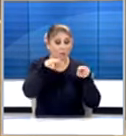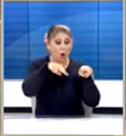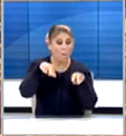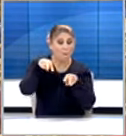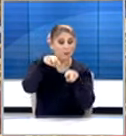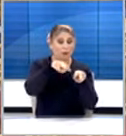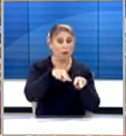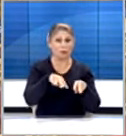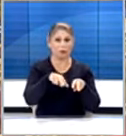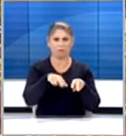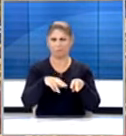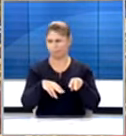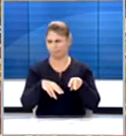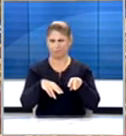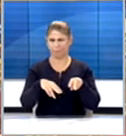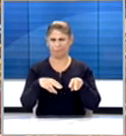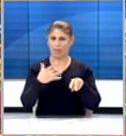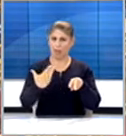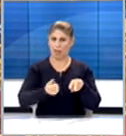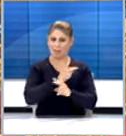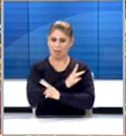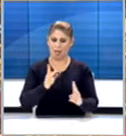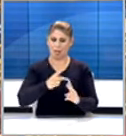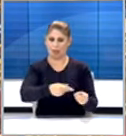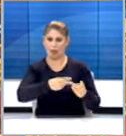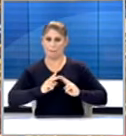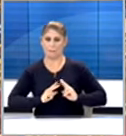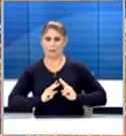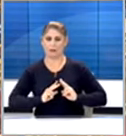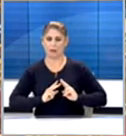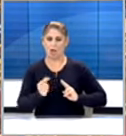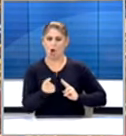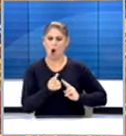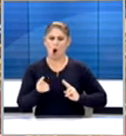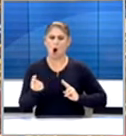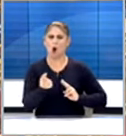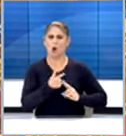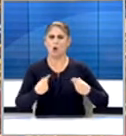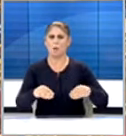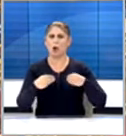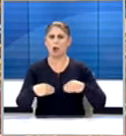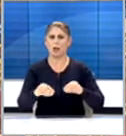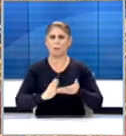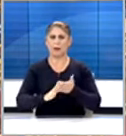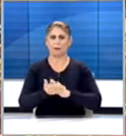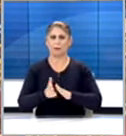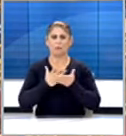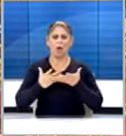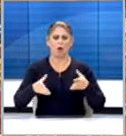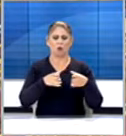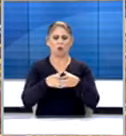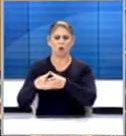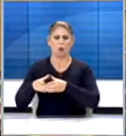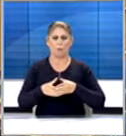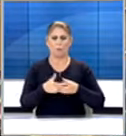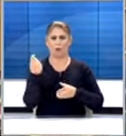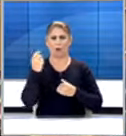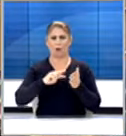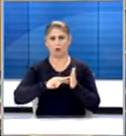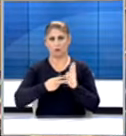Ή μήπως έχετε μια καθαρή απάντηση για τις ολιγοπωλιακές πρακτικές σε μεγάλους τομείς της οικονομίας που